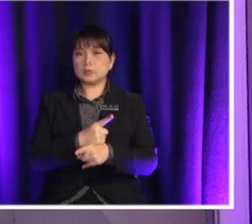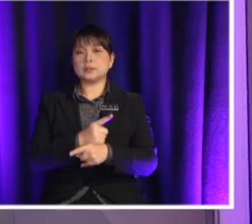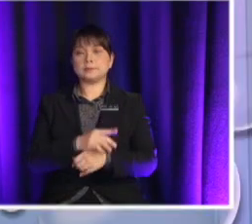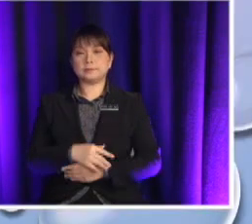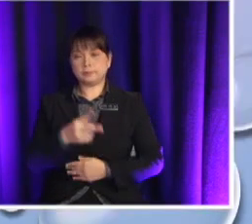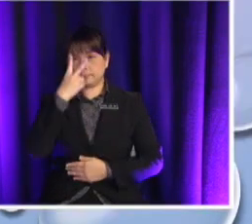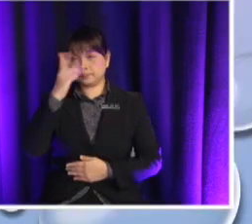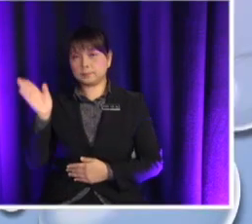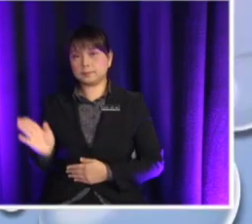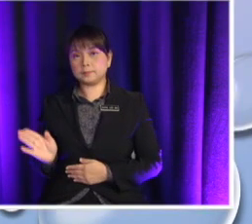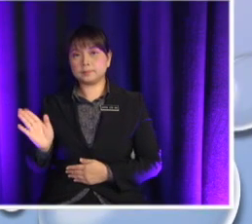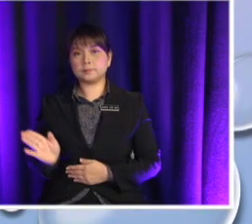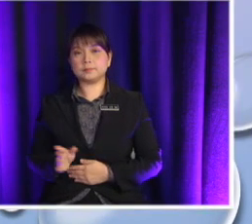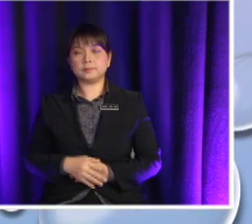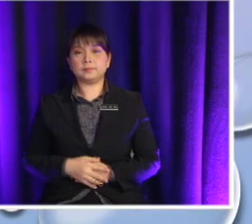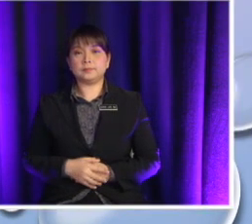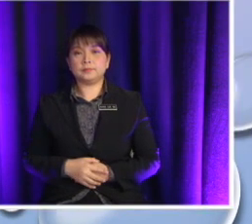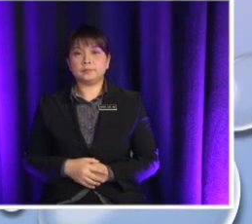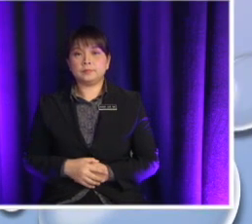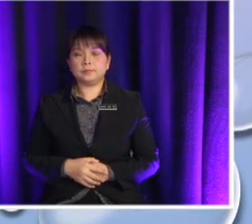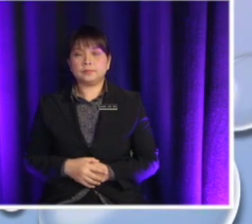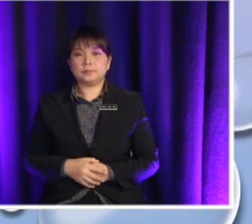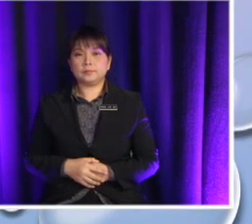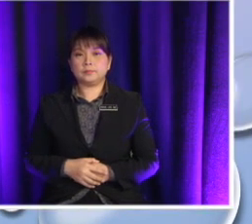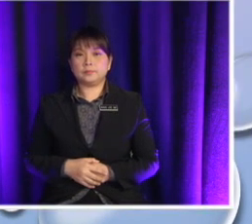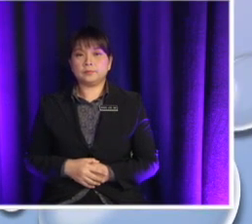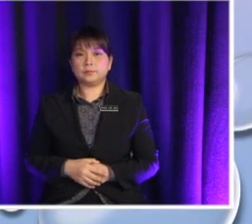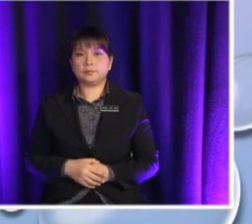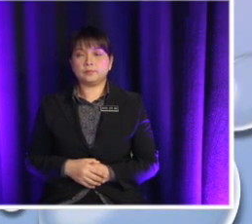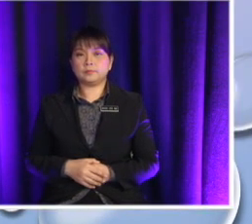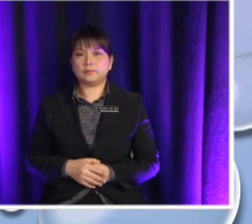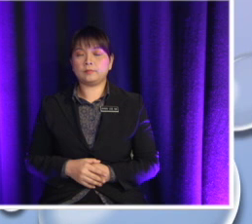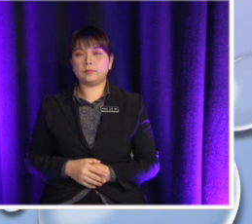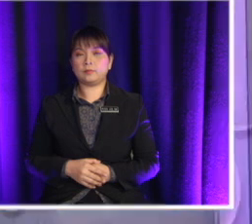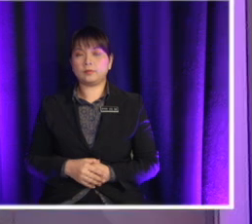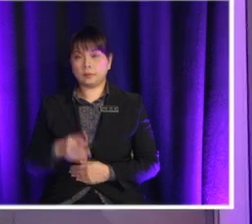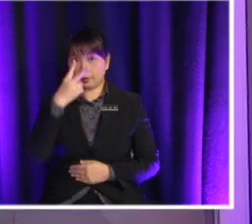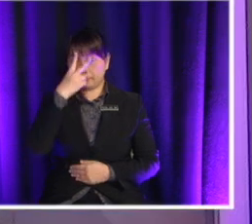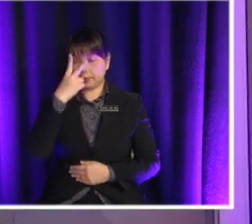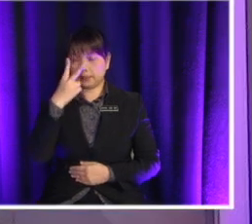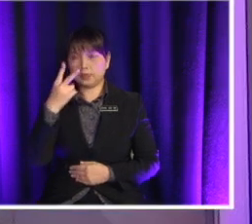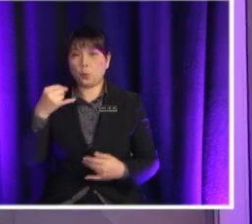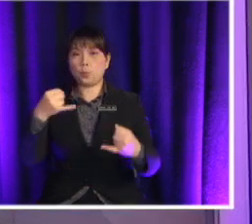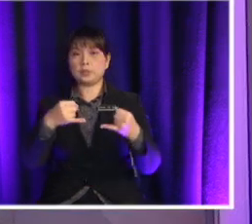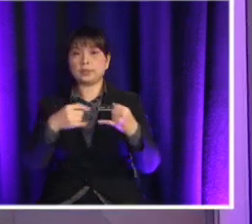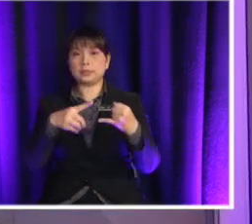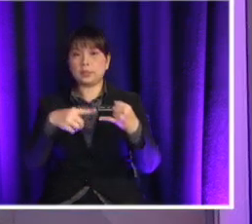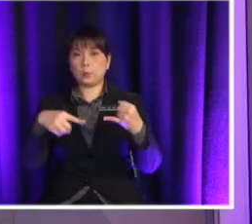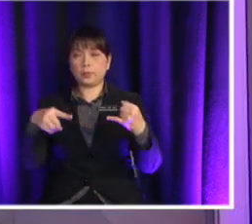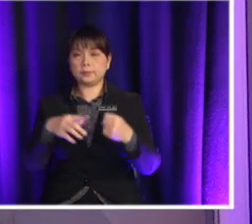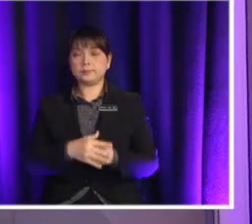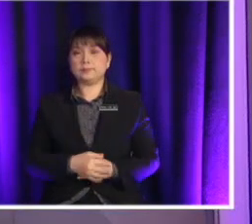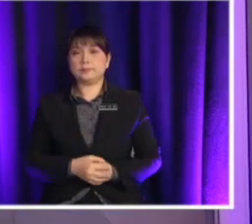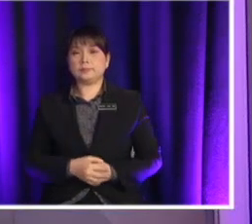sini base dia ambil penyambung. Okey, dia ambil wire ni tadi, okey, atau kabel ni tadi. Okey, dia sambungkan ini